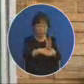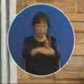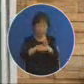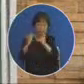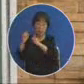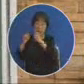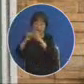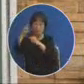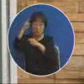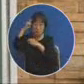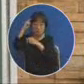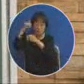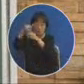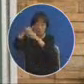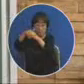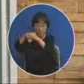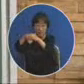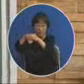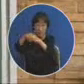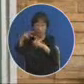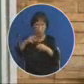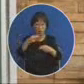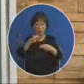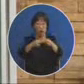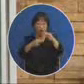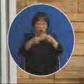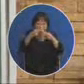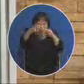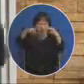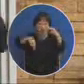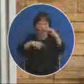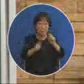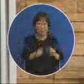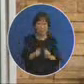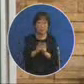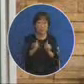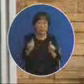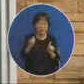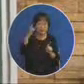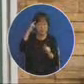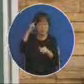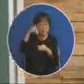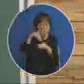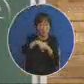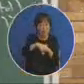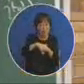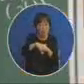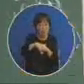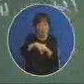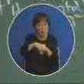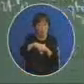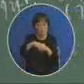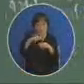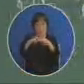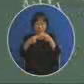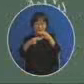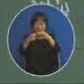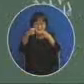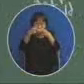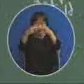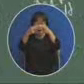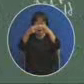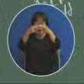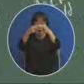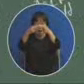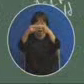안에 있는 사람에게 각인됩니다. And it's imprinted even upon the people who are inside of Jericho. 이게 무너지니까 저 가나안 일곱 족속에 각인됩니다. When the